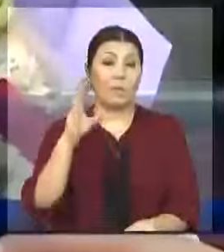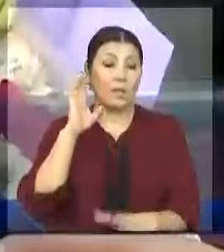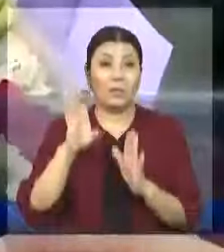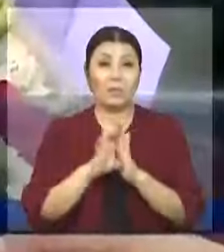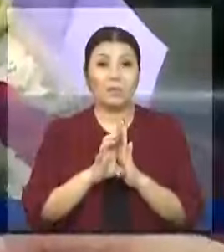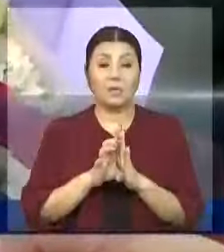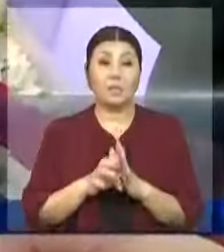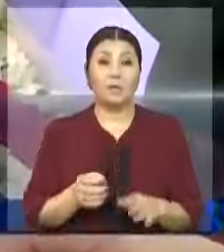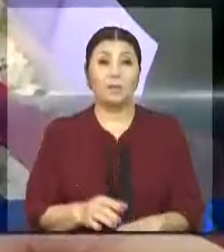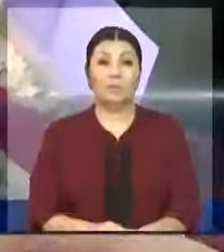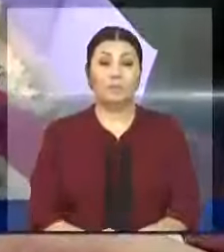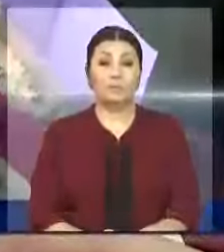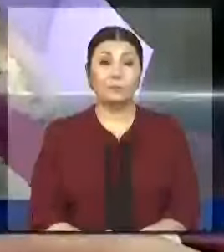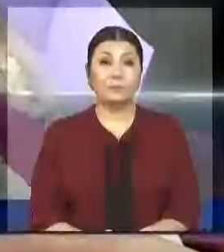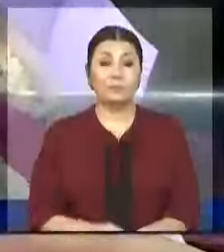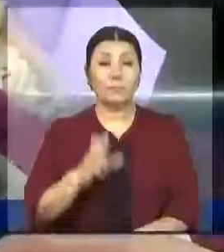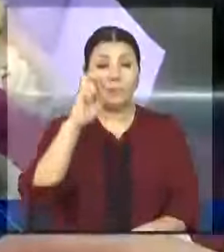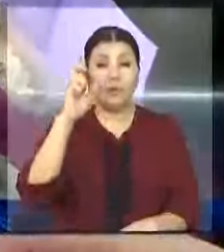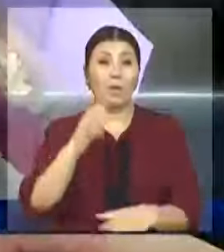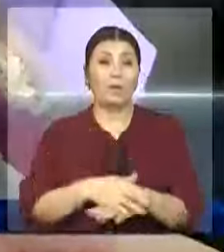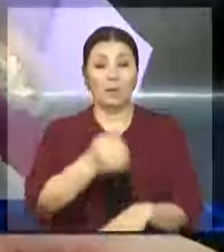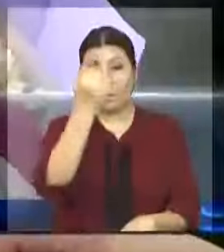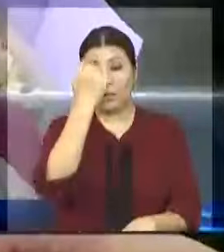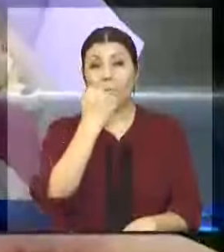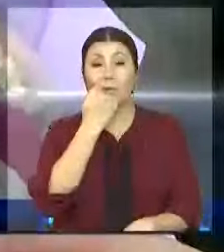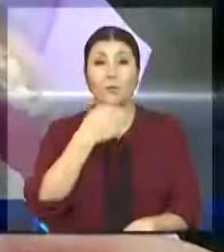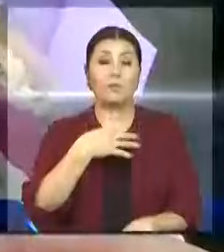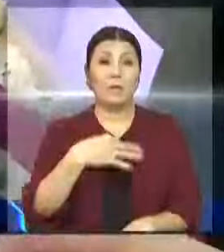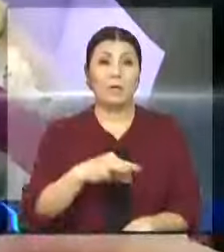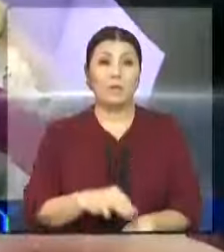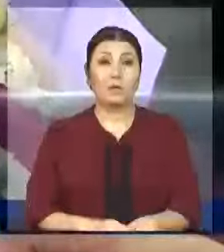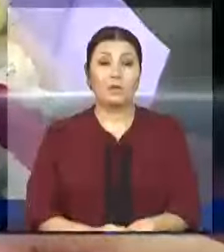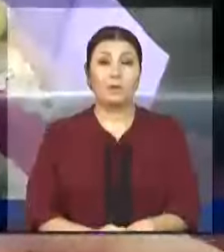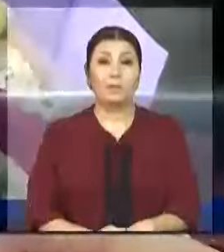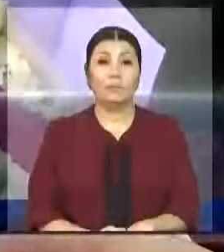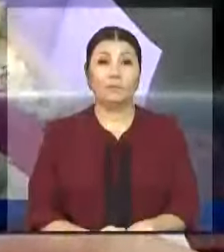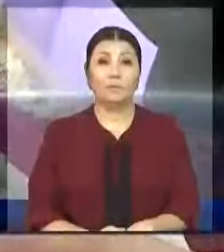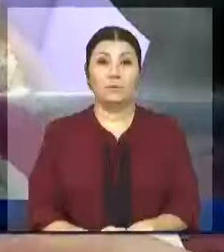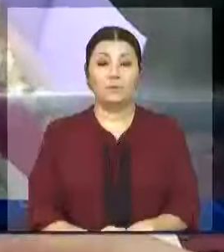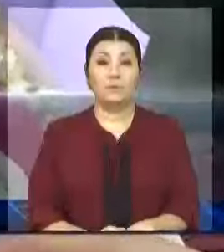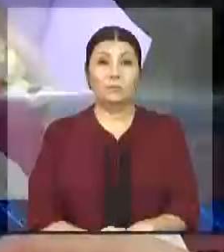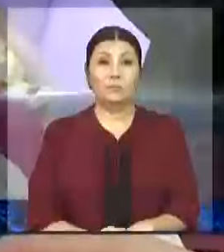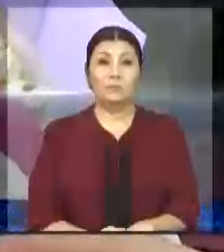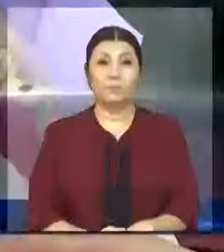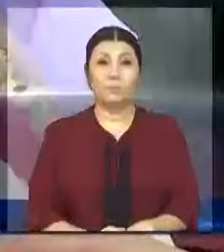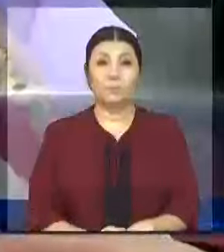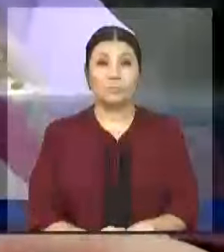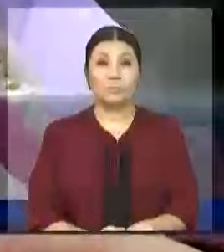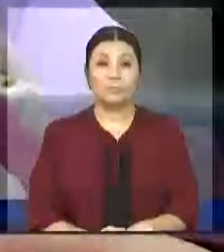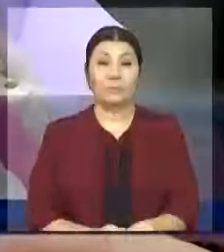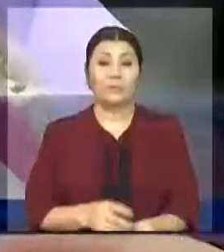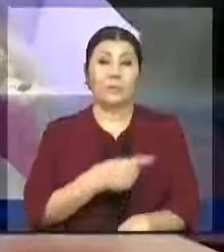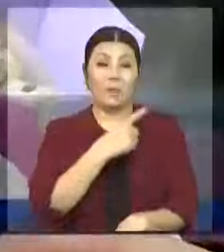кезде Аллаға шексіз осындай ұлы сый беріп отқанына Тәңірге алғысымызды білдіріп,